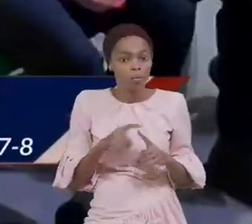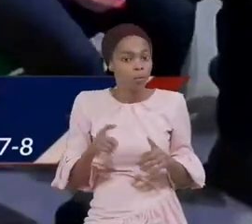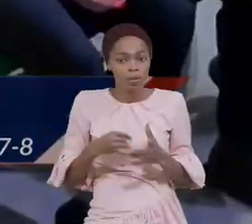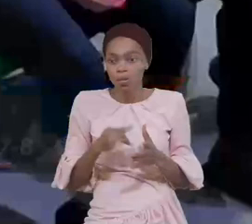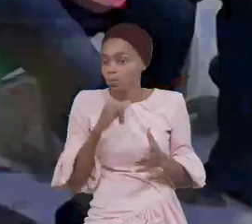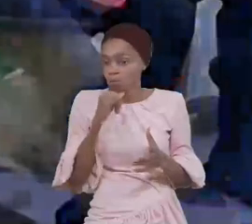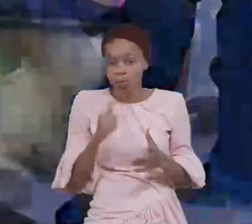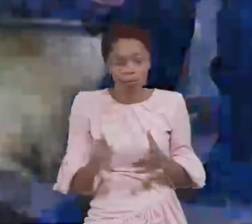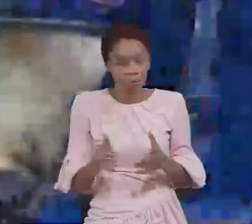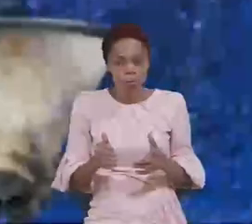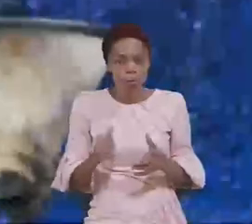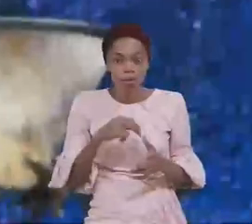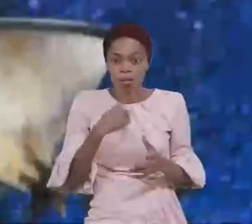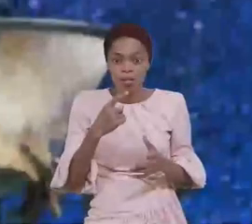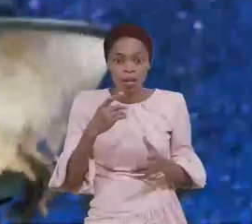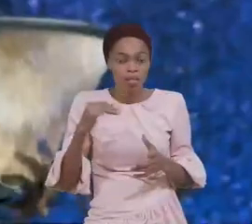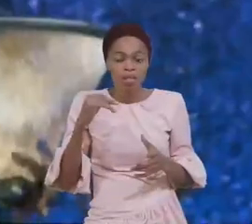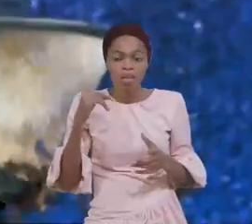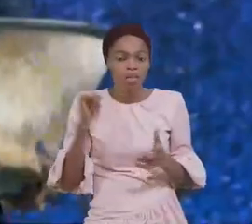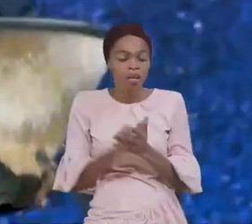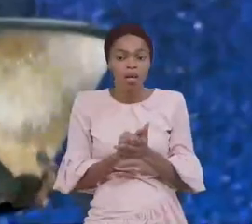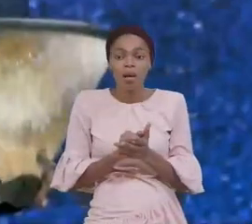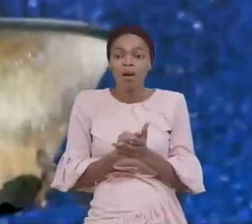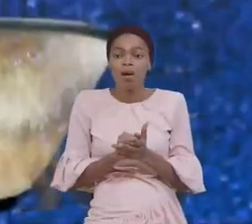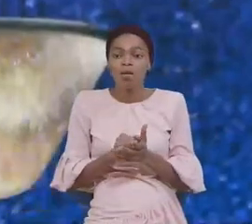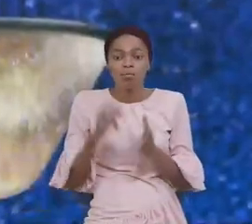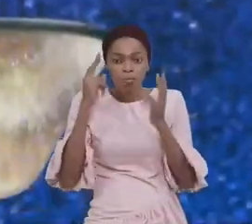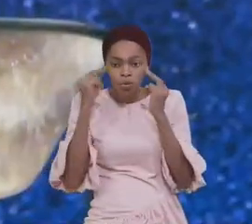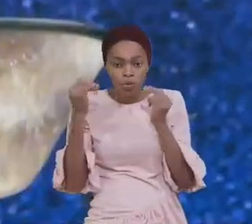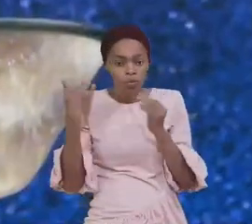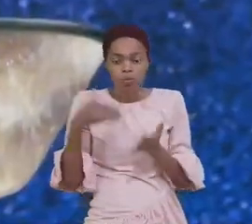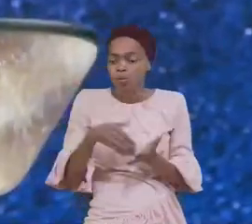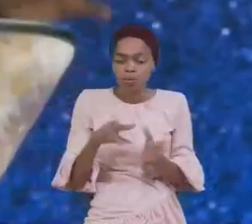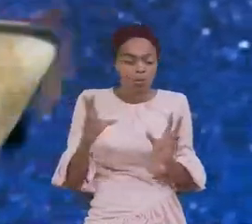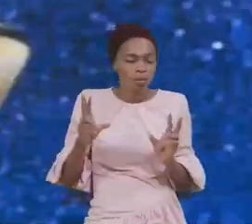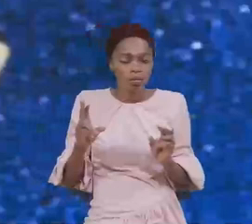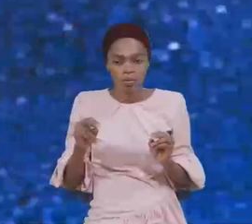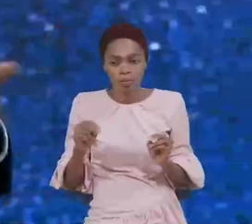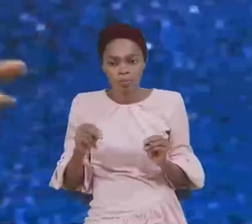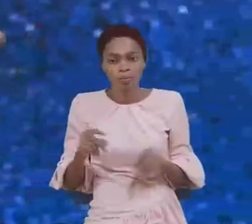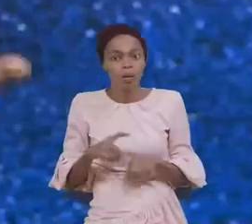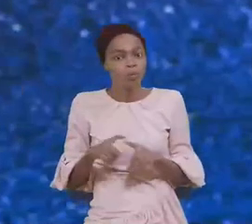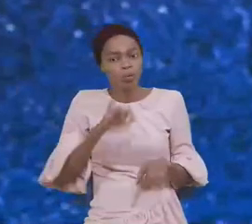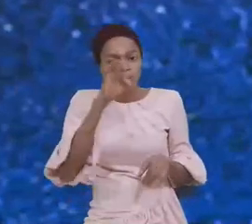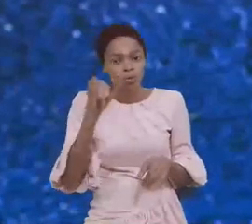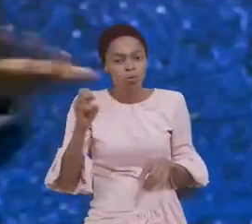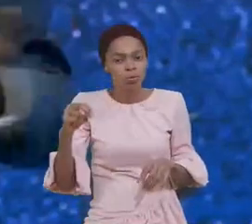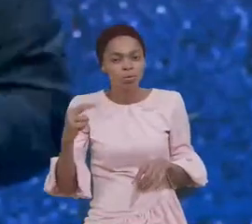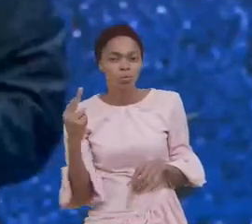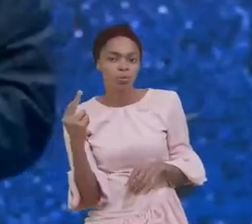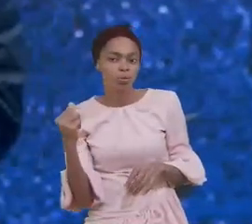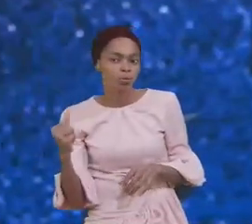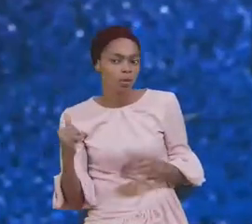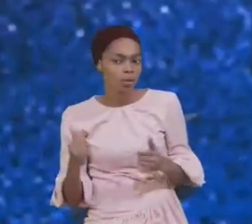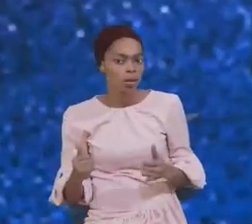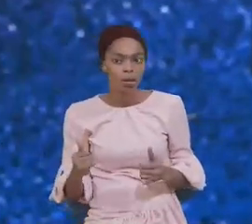de Moïse qu'il était avancé en âge. Sa force ne faiblissait pas, mais dans le cas de Josué,